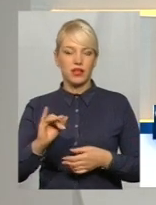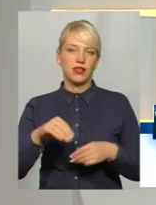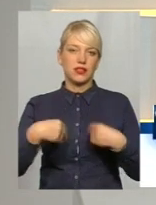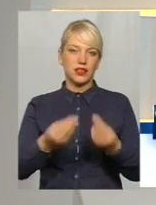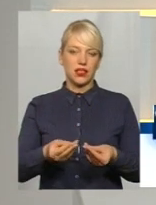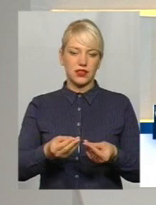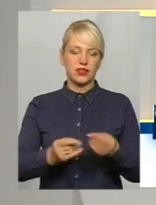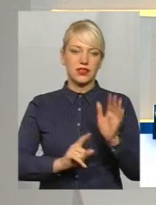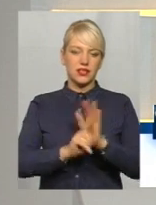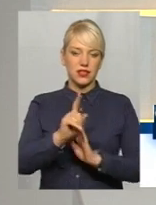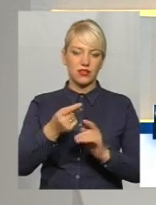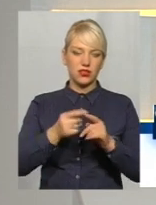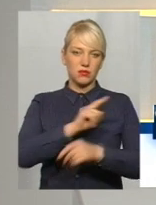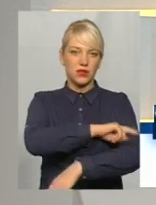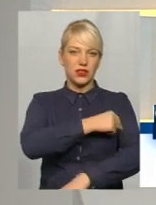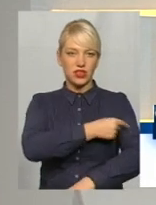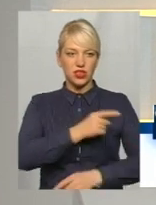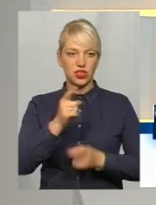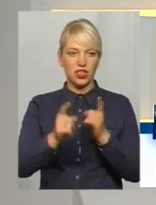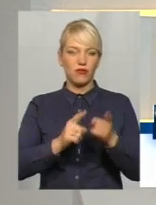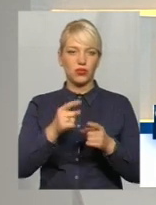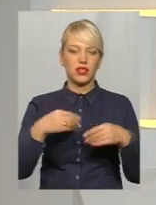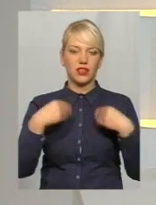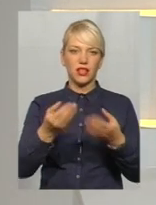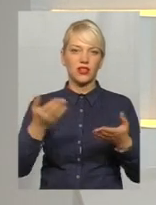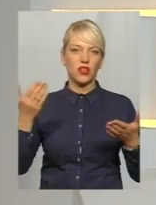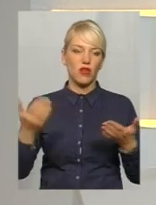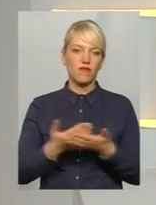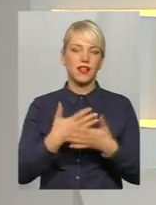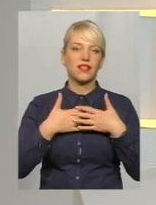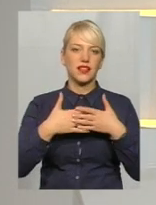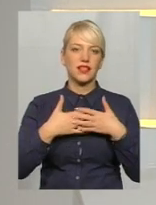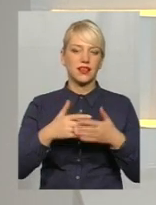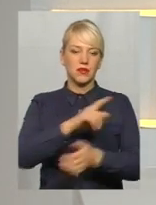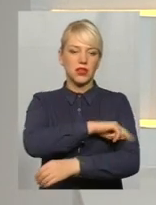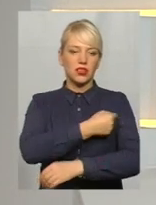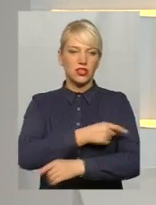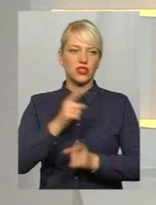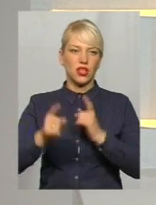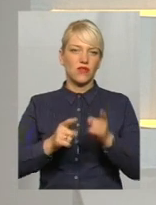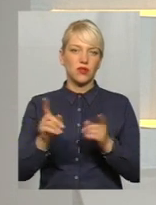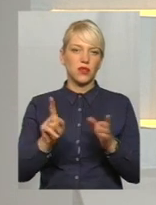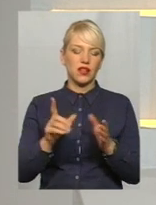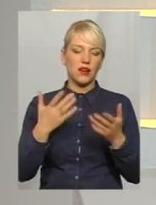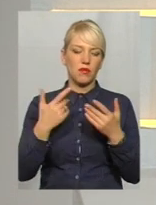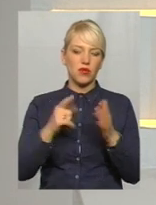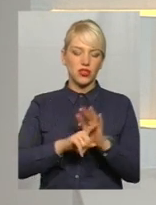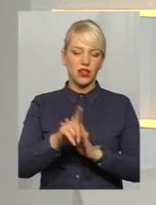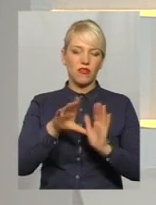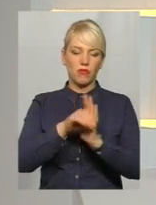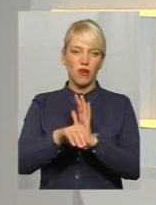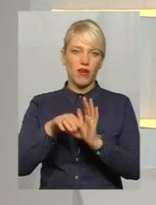старт тій медичній реформі, дати нове дихання тій медичній реформі, яка вже, по суті, почала впроваджуватися в деяких